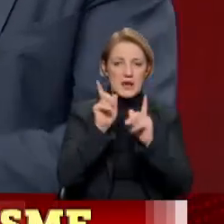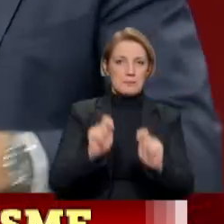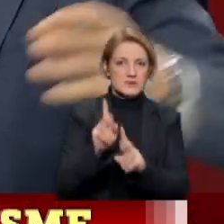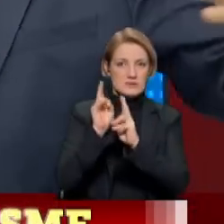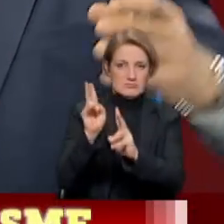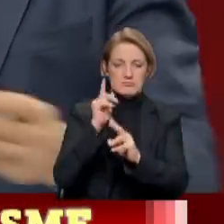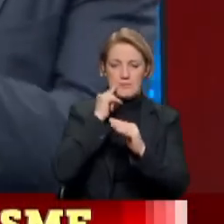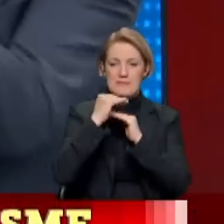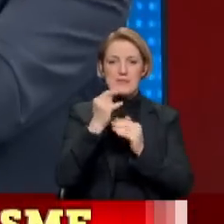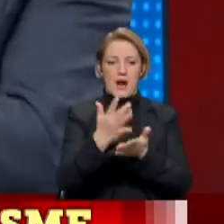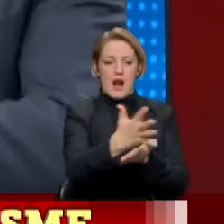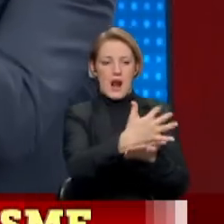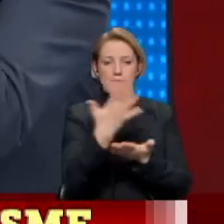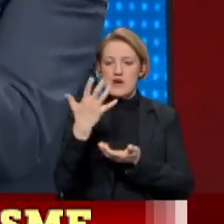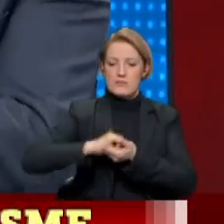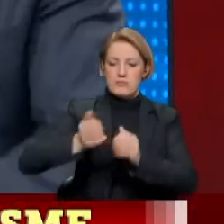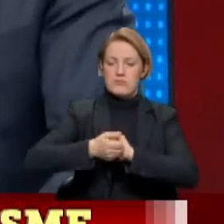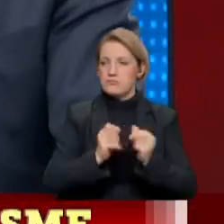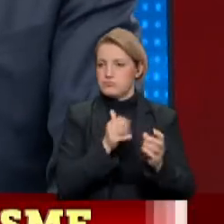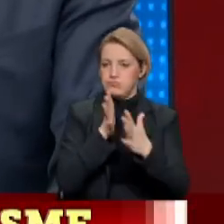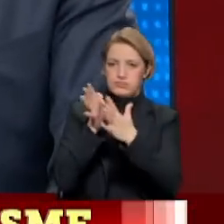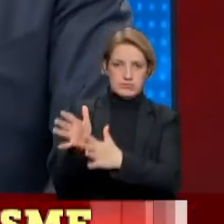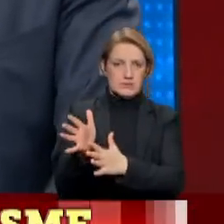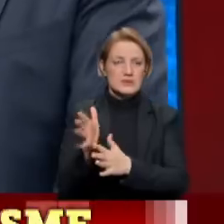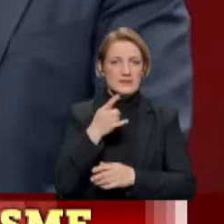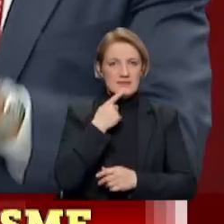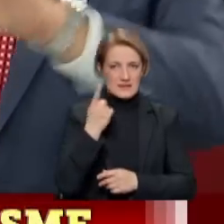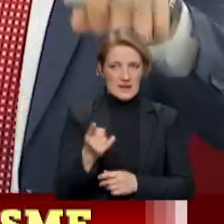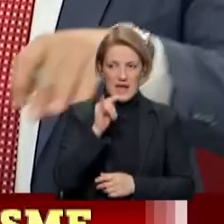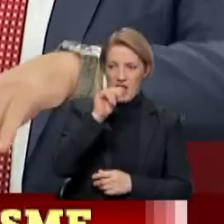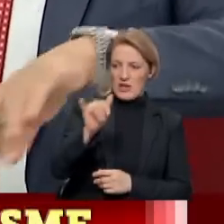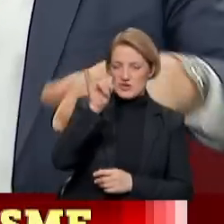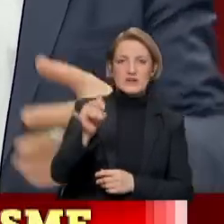ettiniz, milletin parasını beşli çeteye, bir avuç azınlığa terk ettiniz